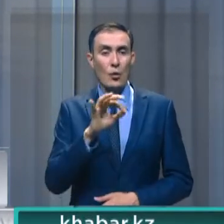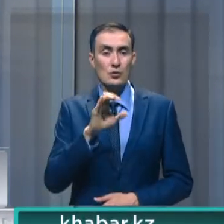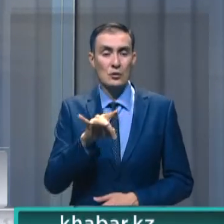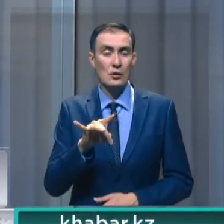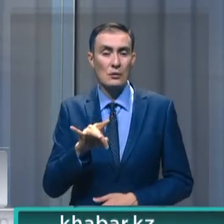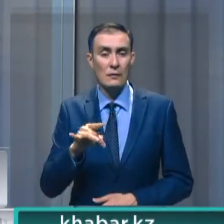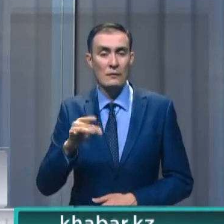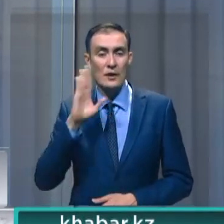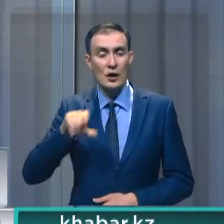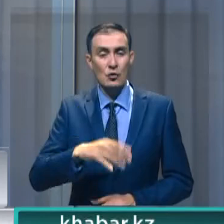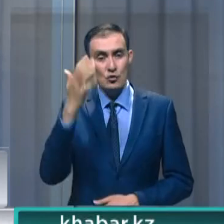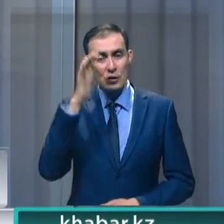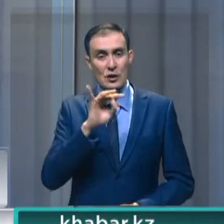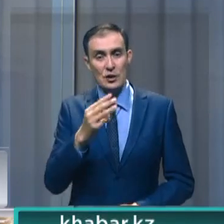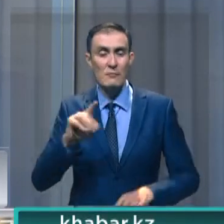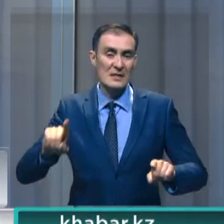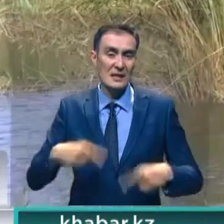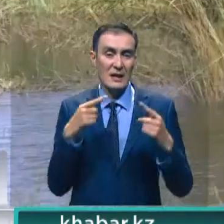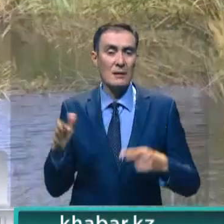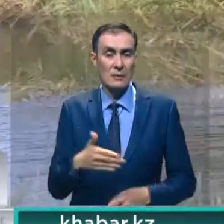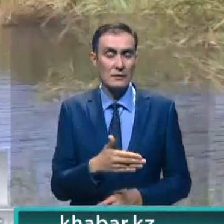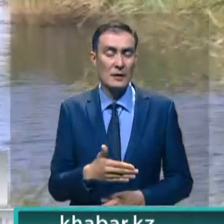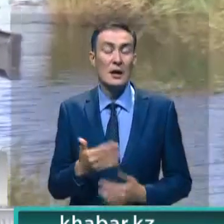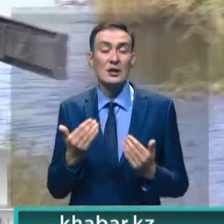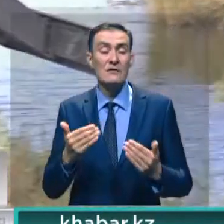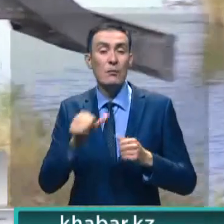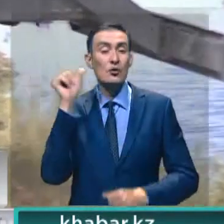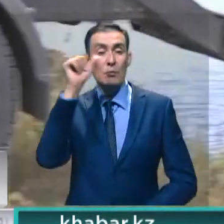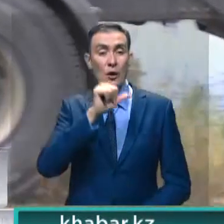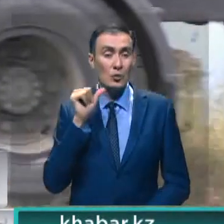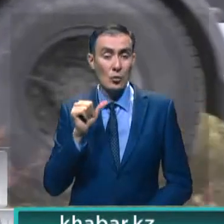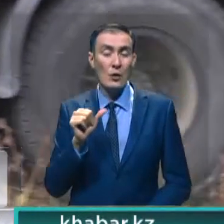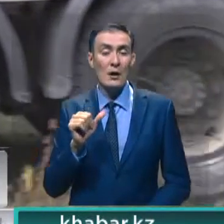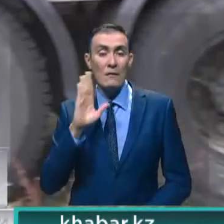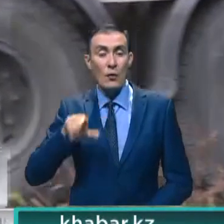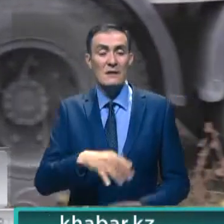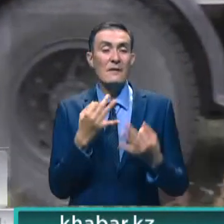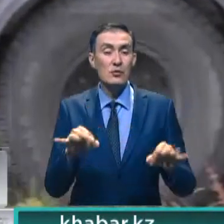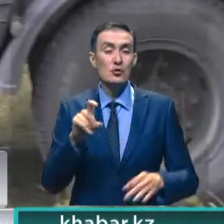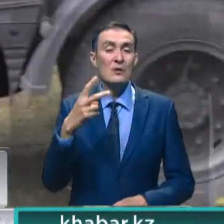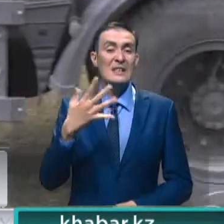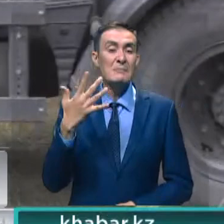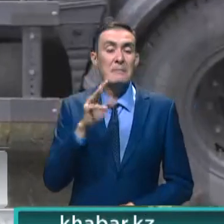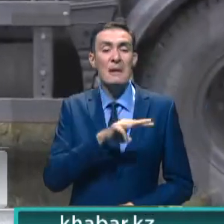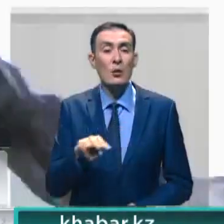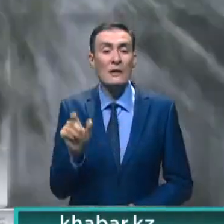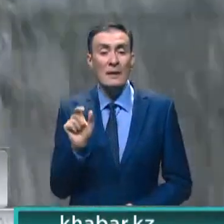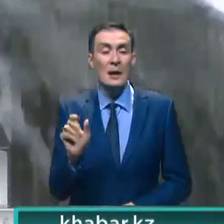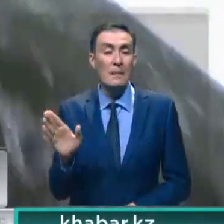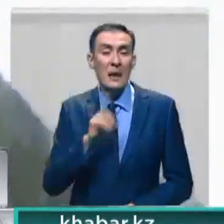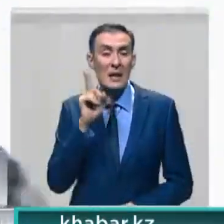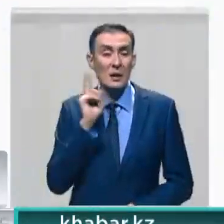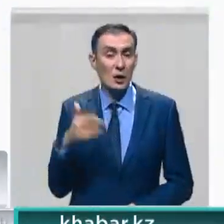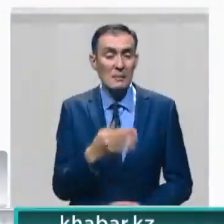черный иртыш. Восстановление популяции идет. Кстати, только в прошлом году в водоемы страны выпустили 125 миллионов голов